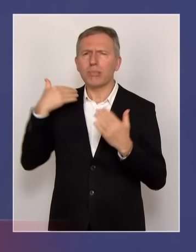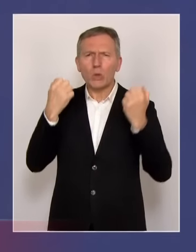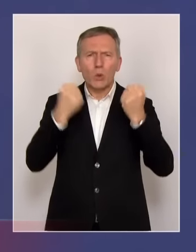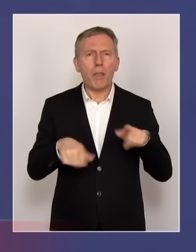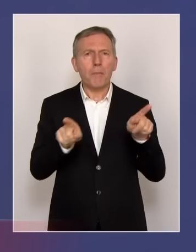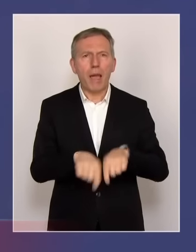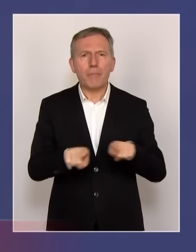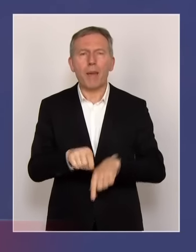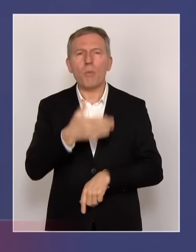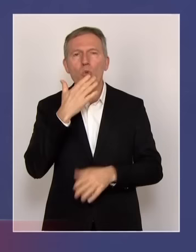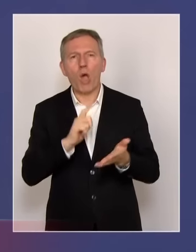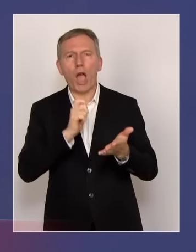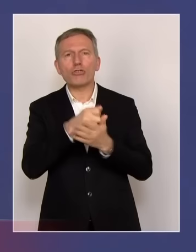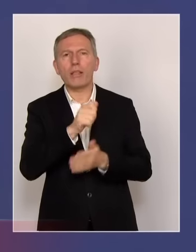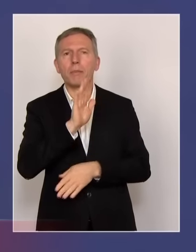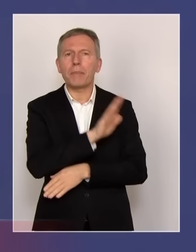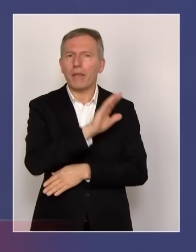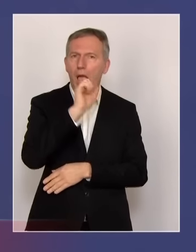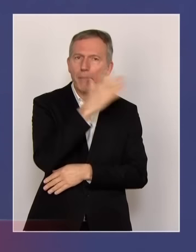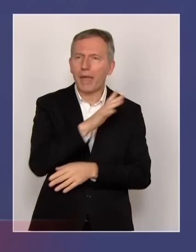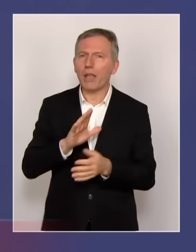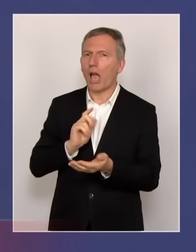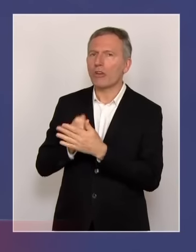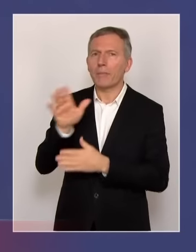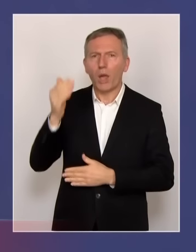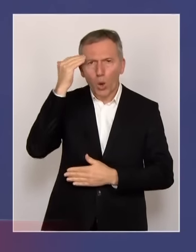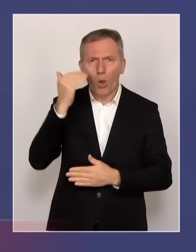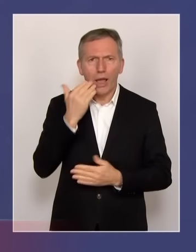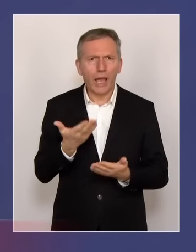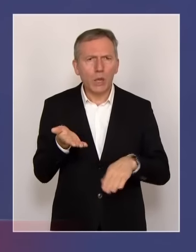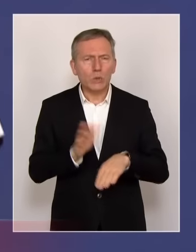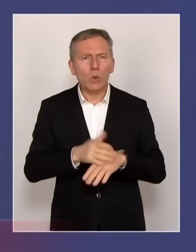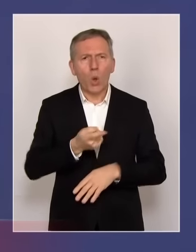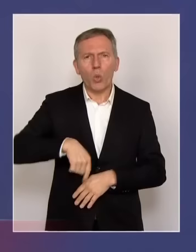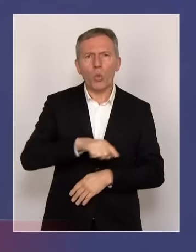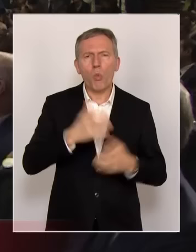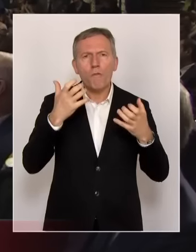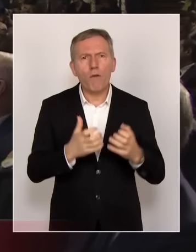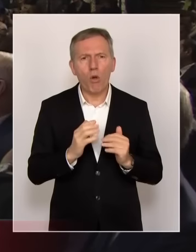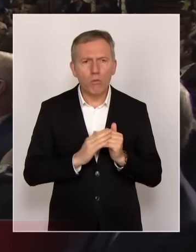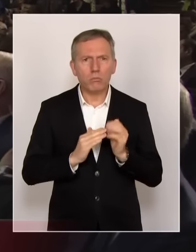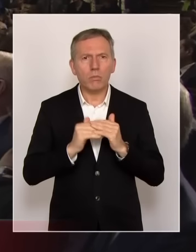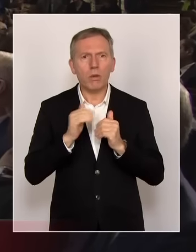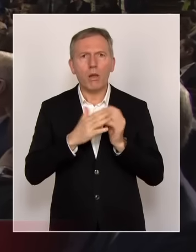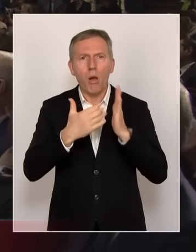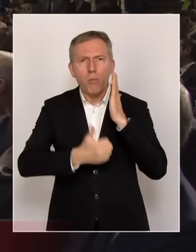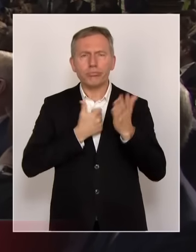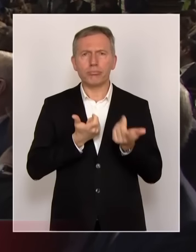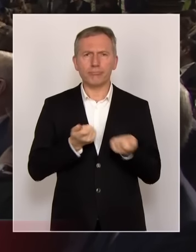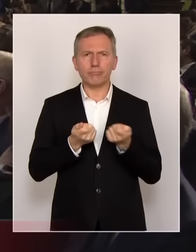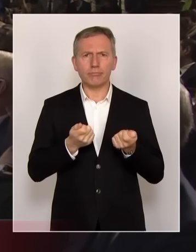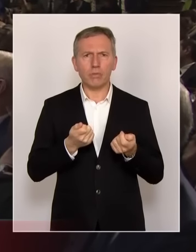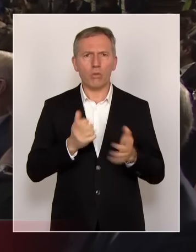C'est toujours mieux d'acheter, souvent américains, parfois coréens. Mais comment voulons-nous construire notre souveraineté, notre